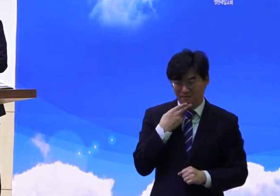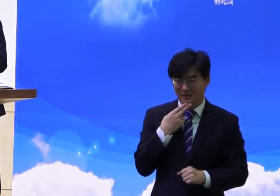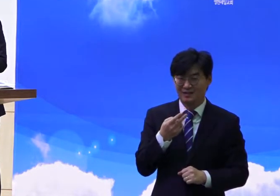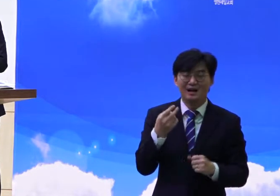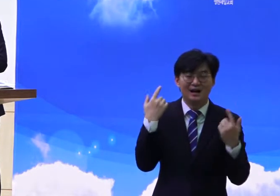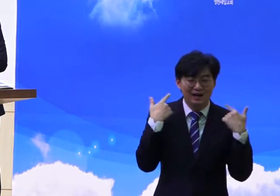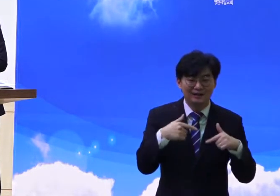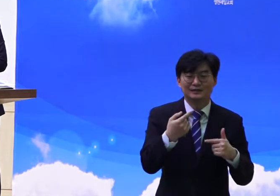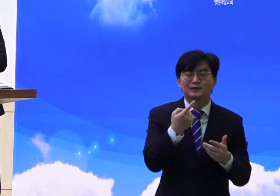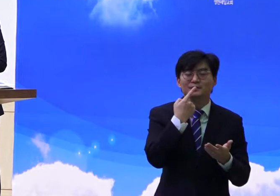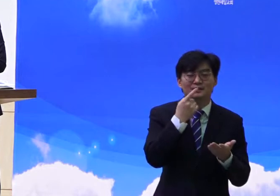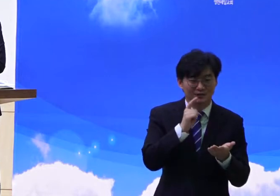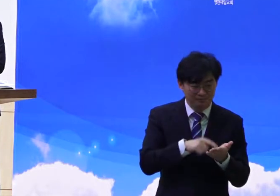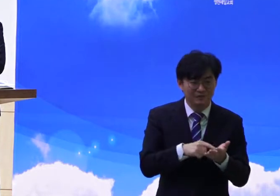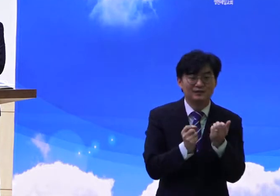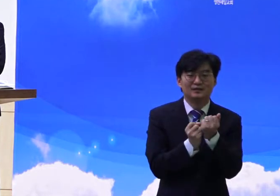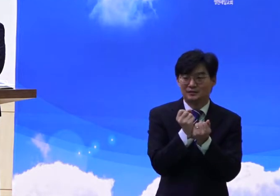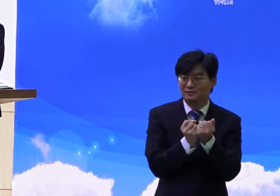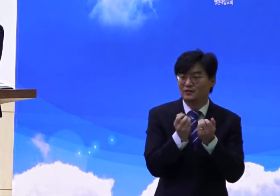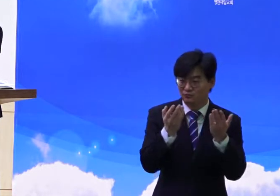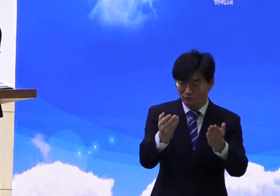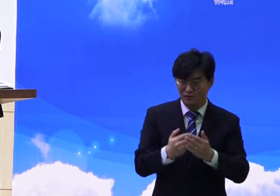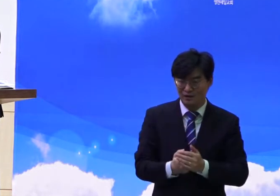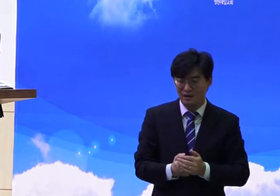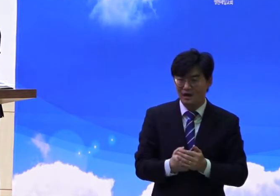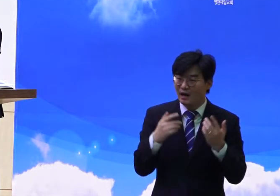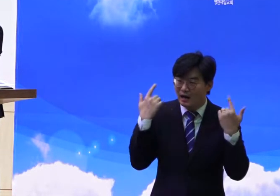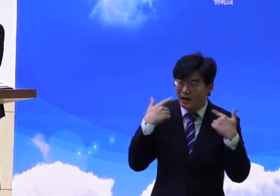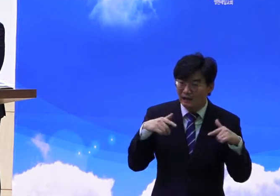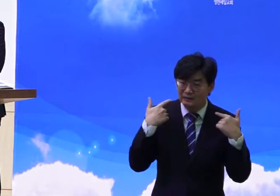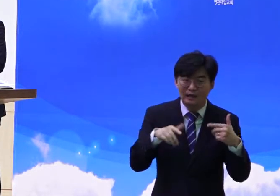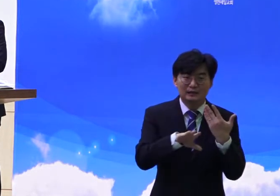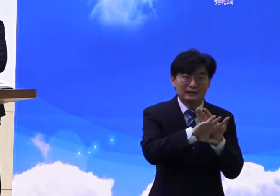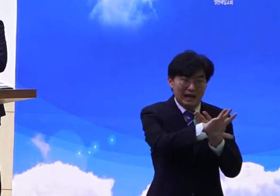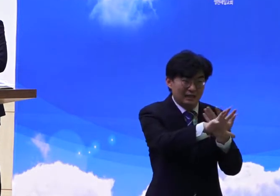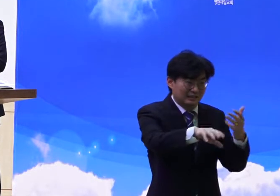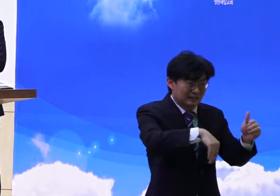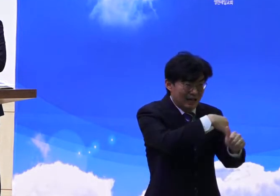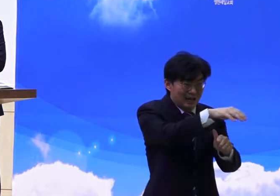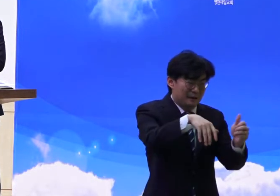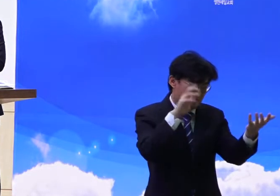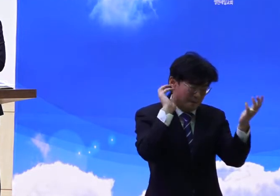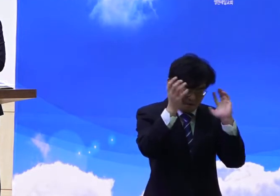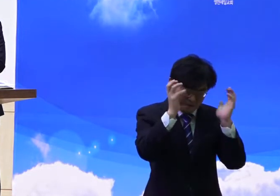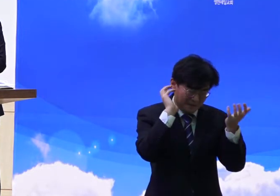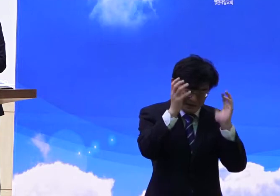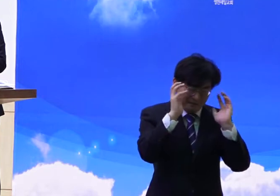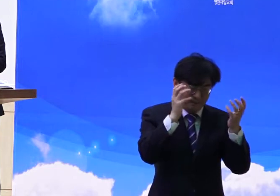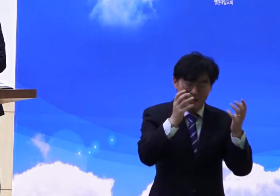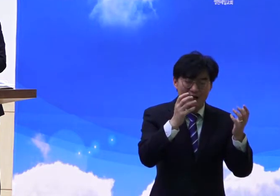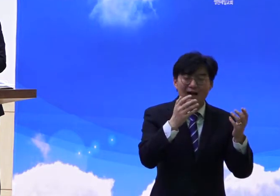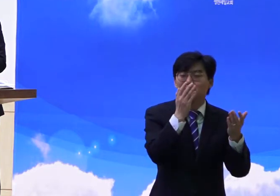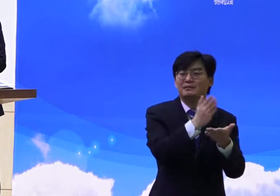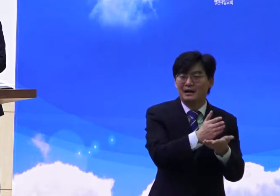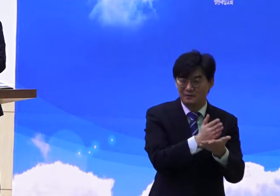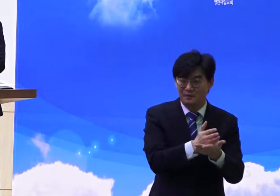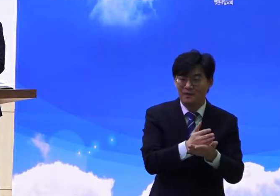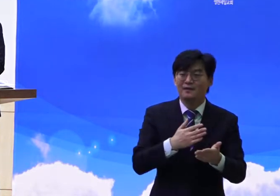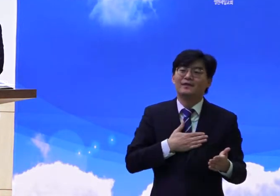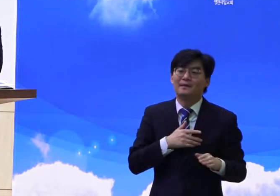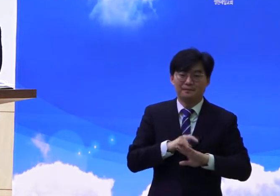복음의 진리는 단순합니다. 여러분 너무나 복잡한 것을 붙들고 고민하고 있지 않았습니까? 단순한 그 진리의